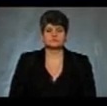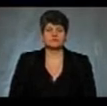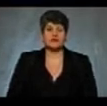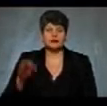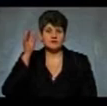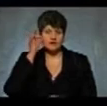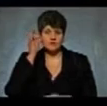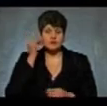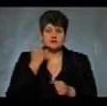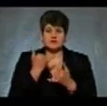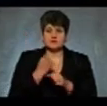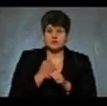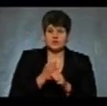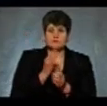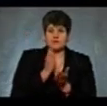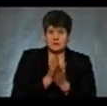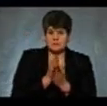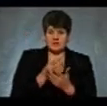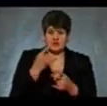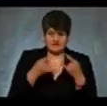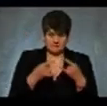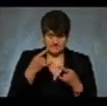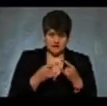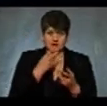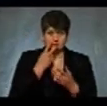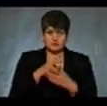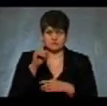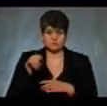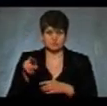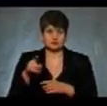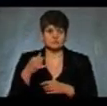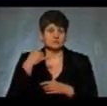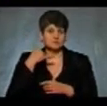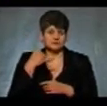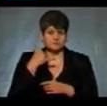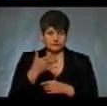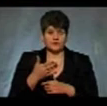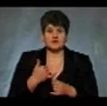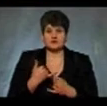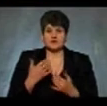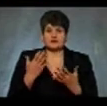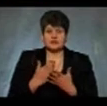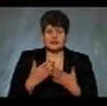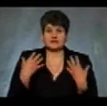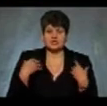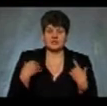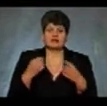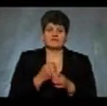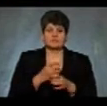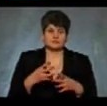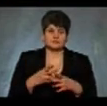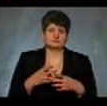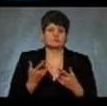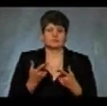Нагадаю, ми працюємо у прямому ефірі. Телефон студії бачите на своїх екранах. І у нашій студії начальник вибухотехнічного відділу Головного управління